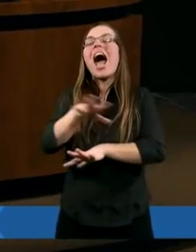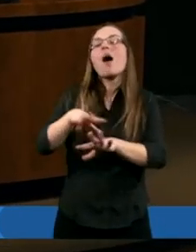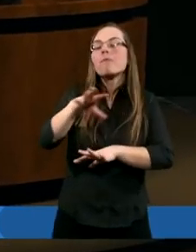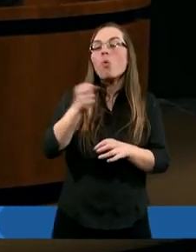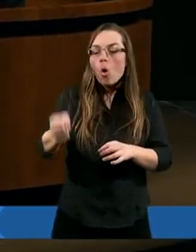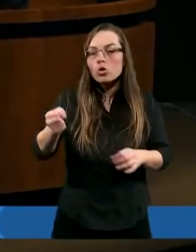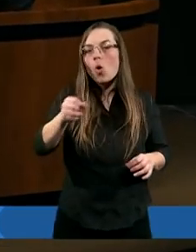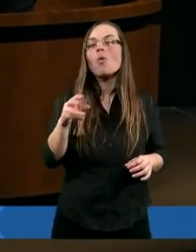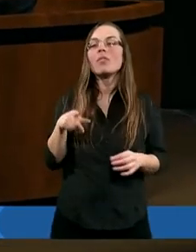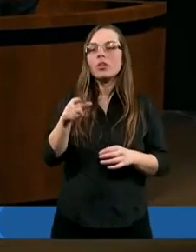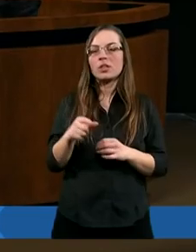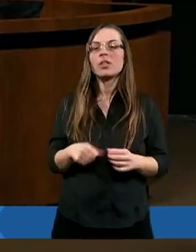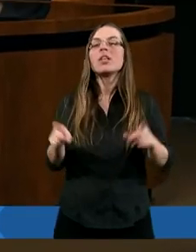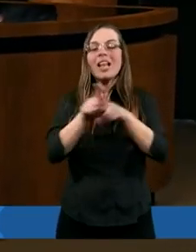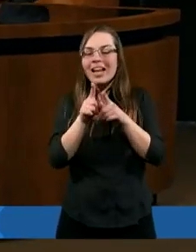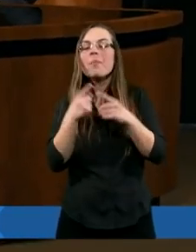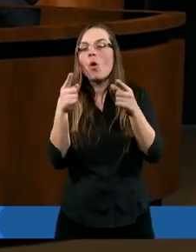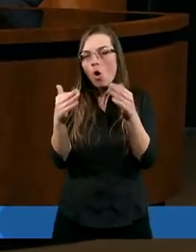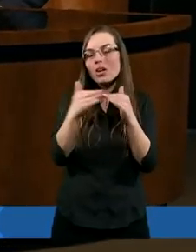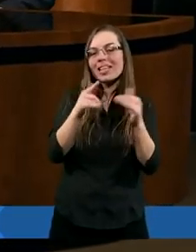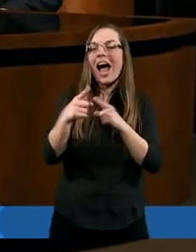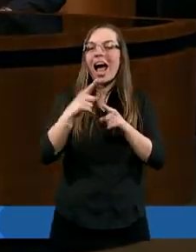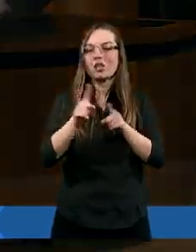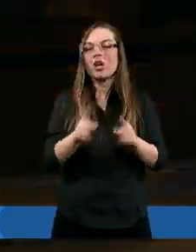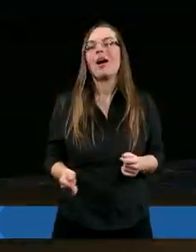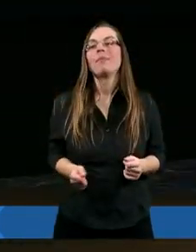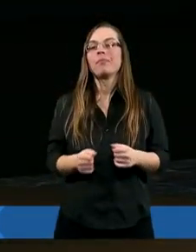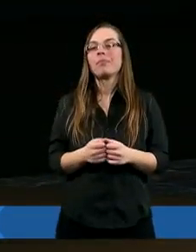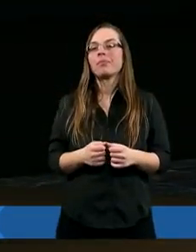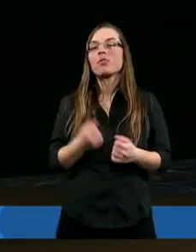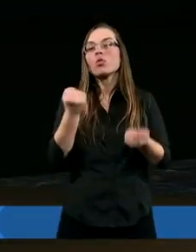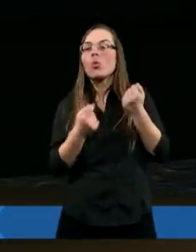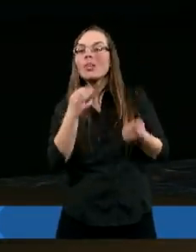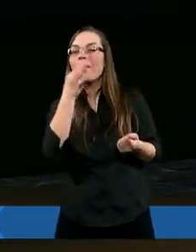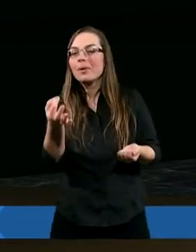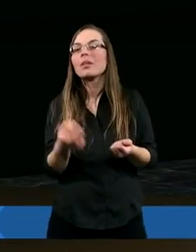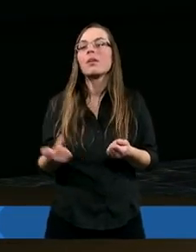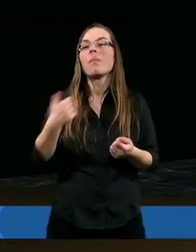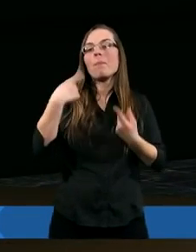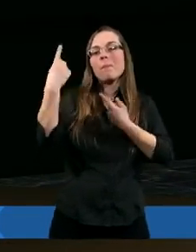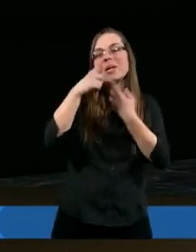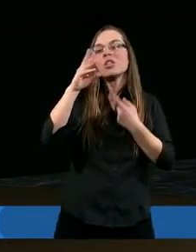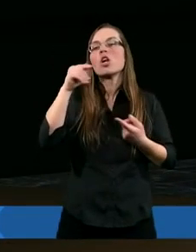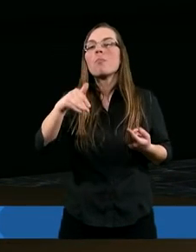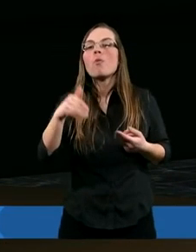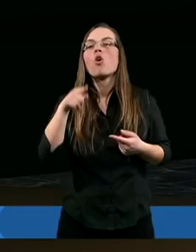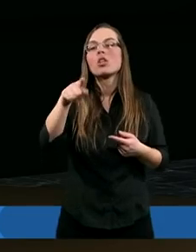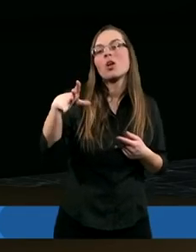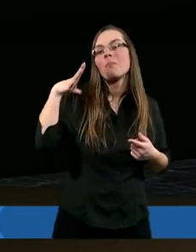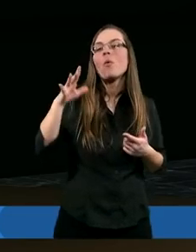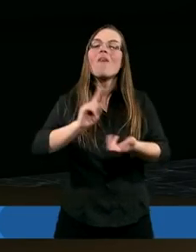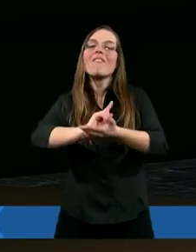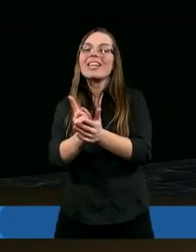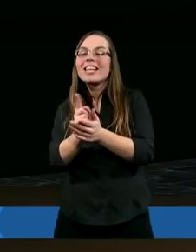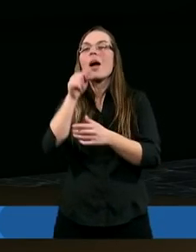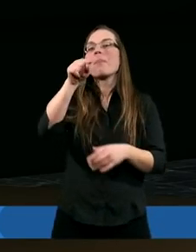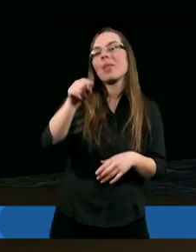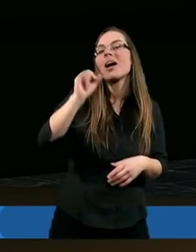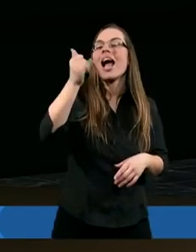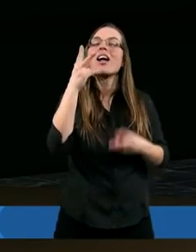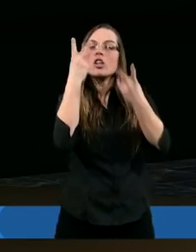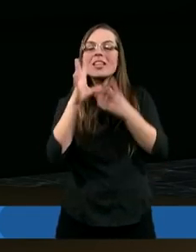przyszło. Nie tylko, ale też na apostołów. Trudne pytanie. Myślę, że może to było wynikiem tego,